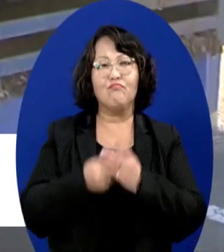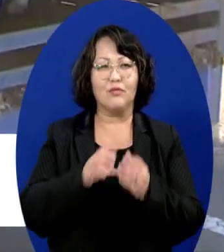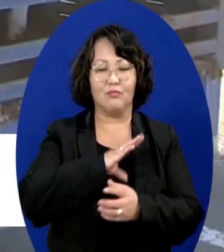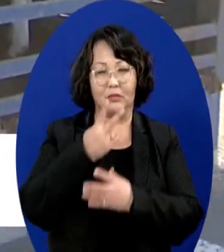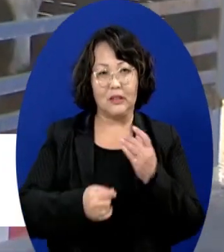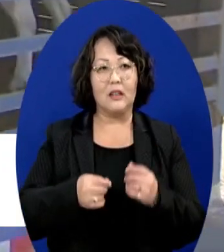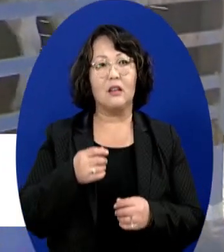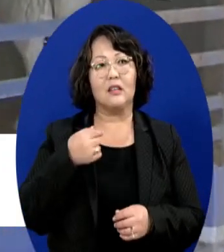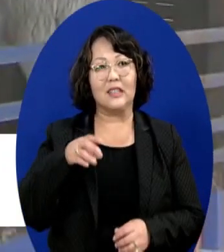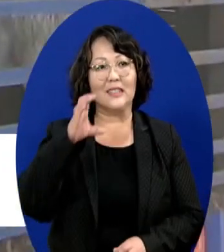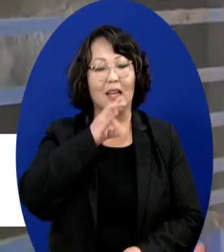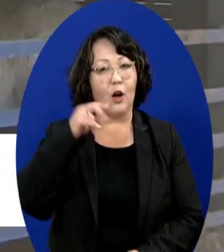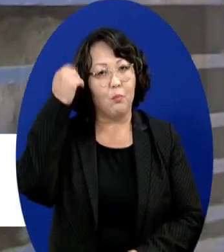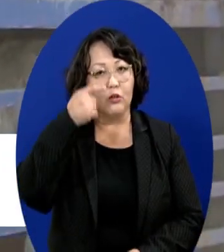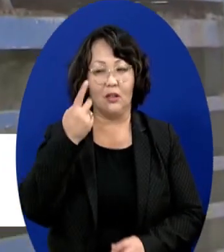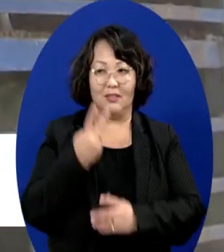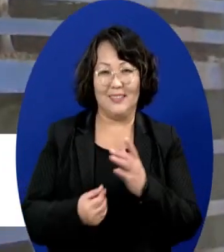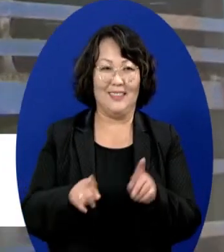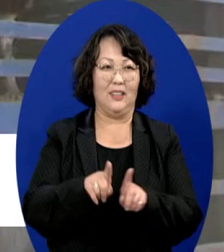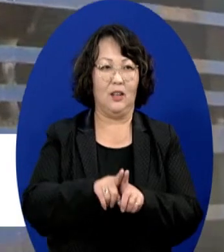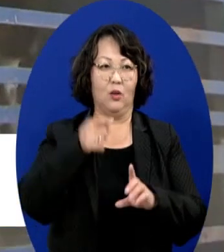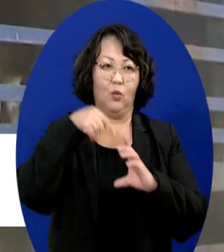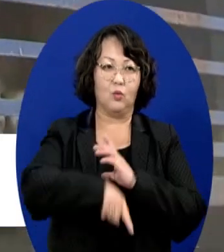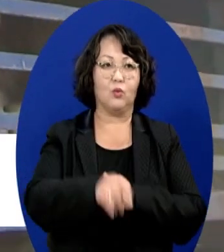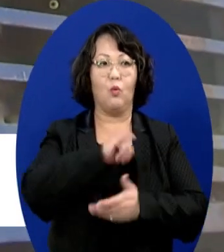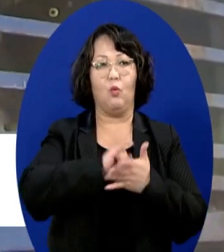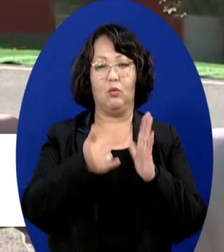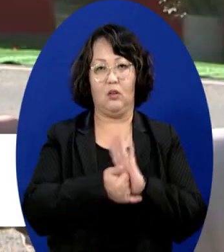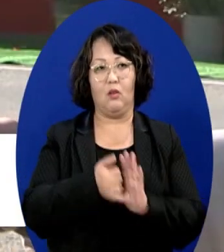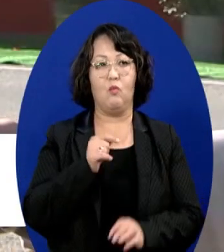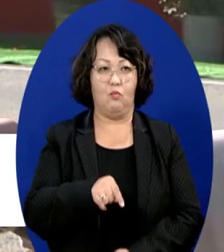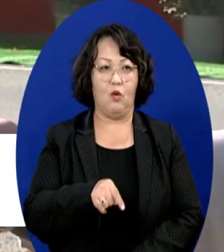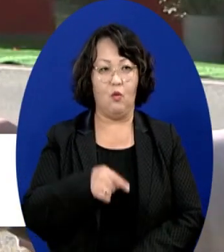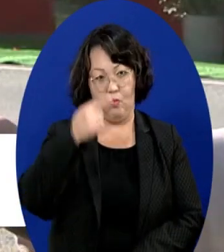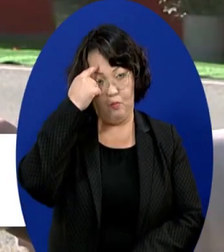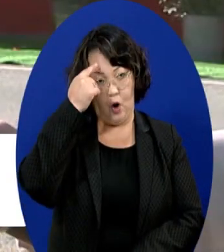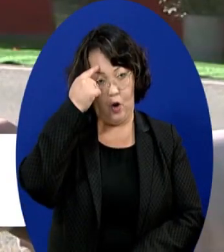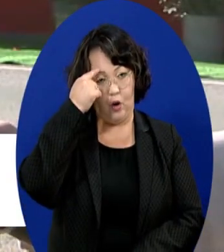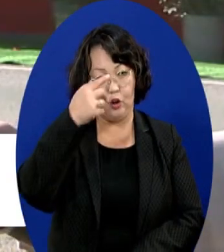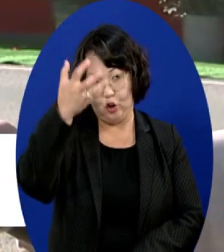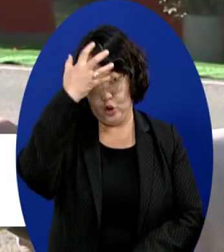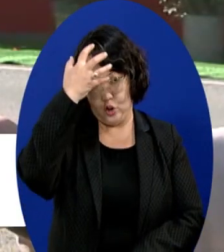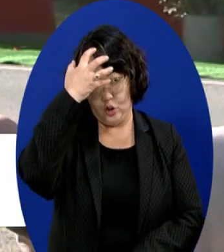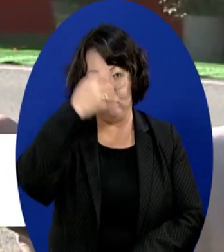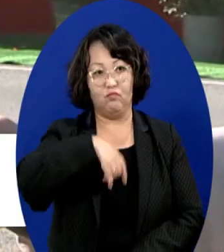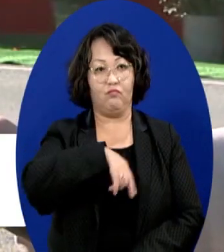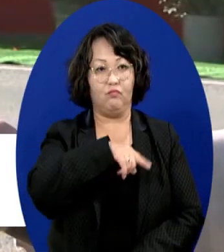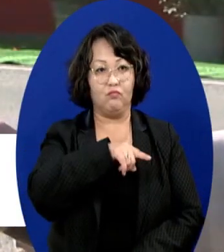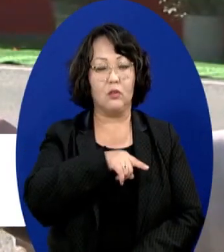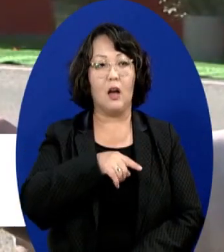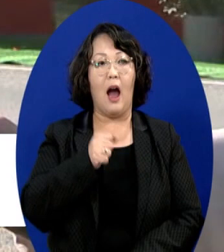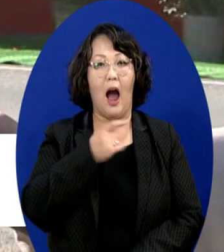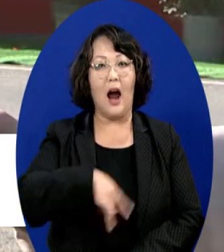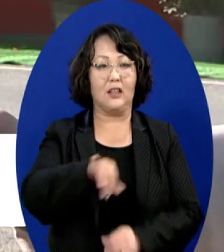гэсэн гүн гүнзгий утаг санааг илэрхийлсэн байна. Монголын төр засаг ард